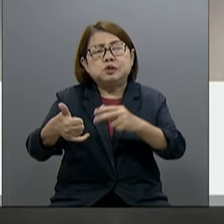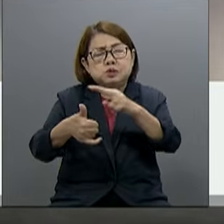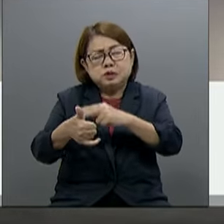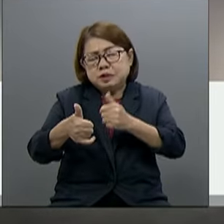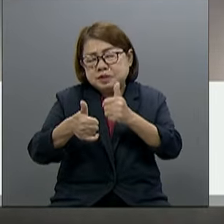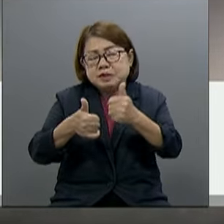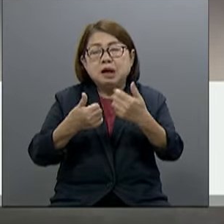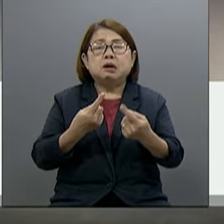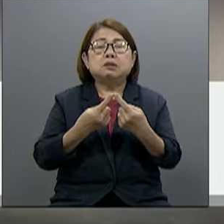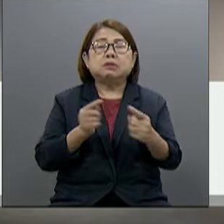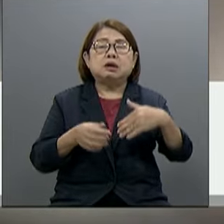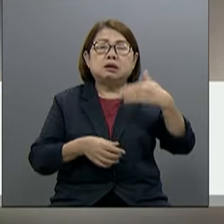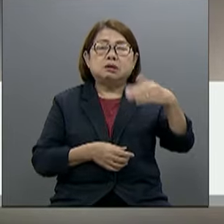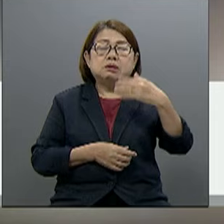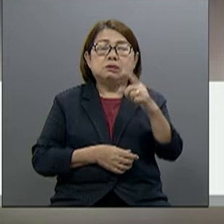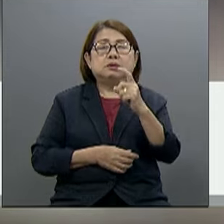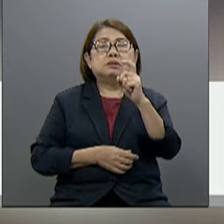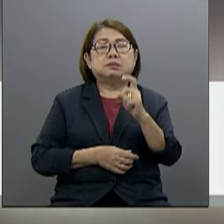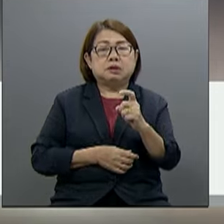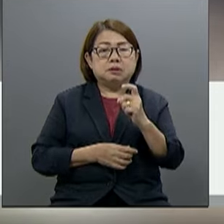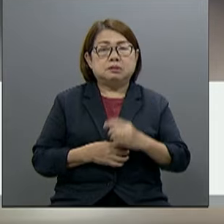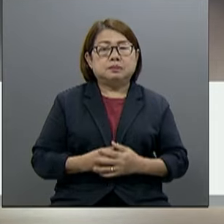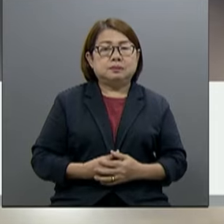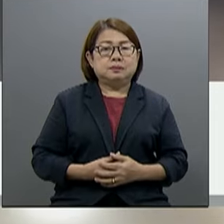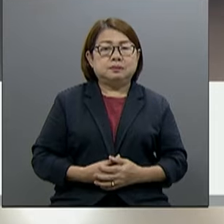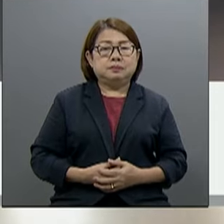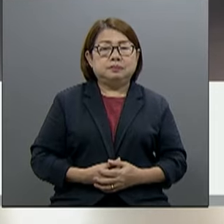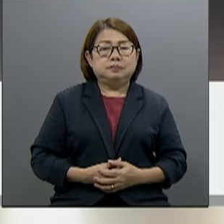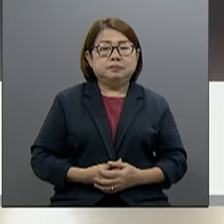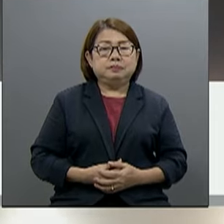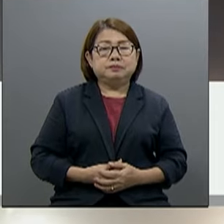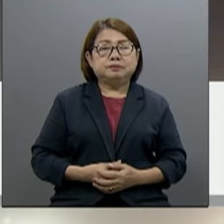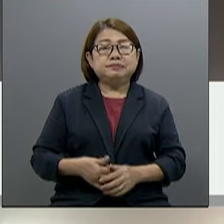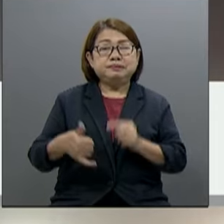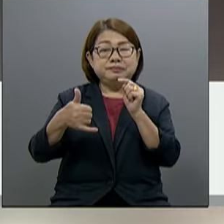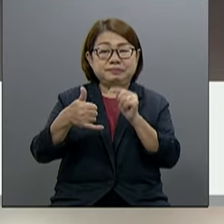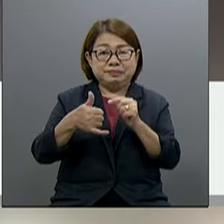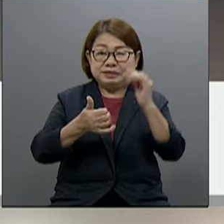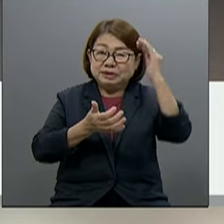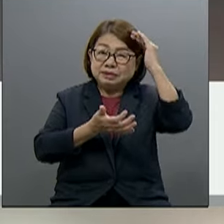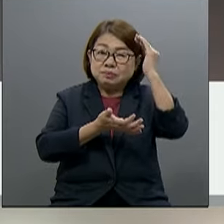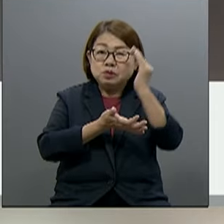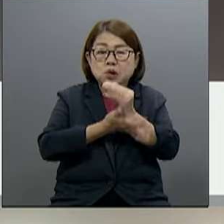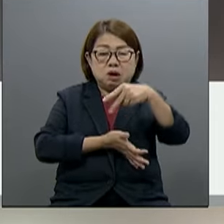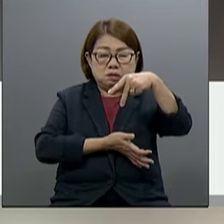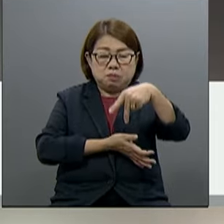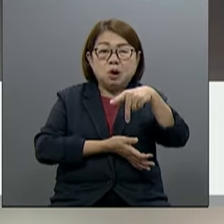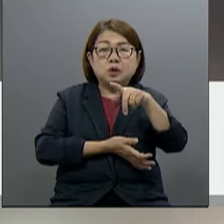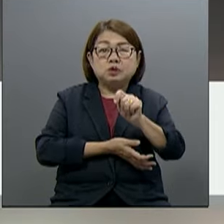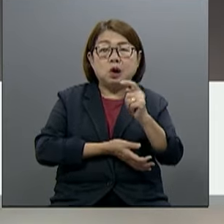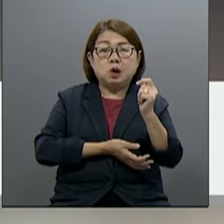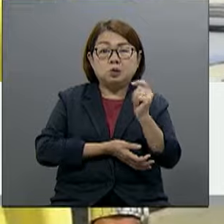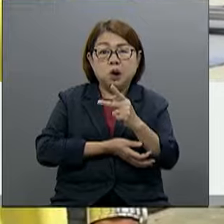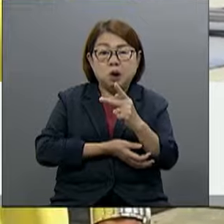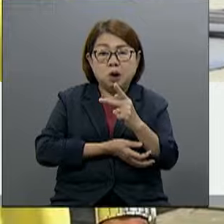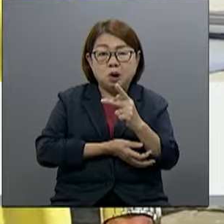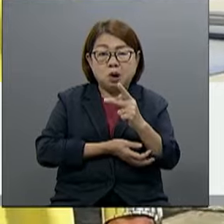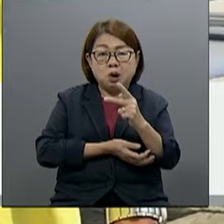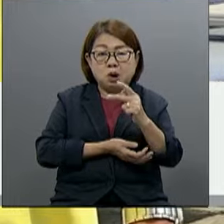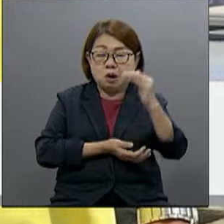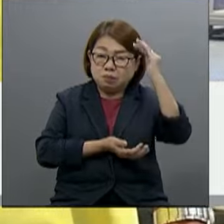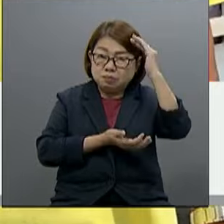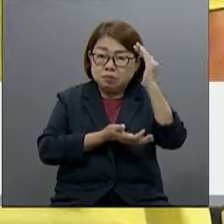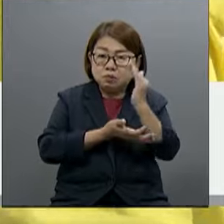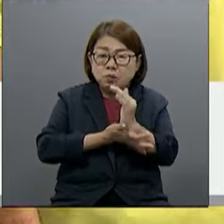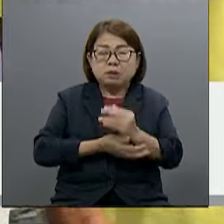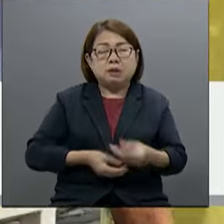ไว้ได้และเสียชีวิตในเวลาต่อมาพลตำรวจโททวีสินเวชพิธานนายแพทย์ใหญ่สัญญาบัตร8กล่าวแสดง